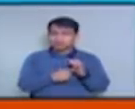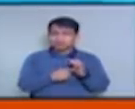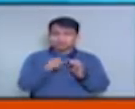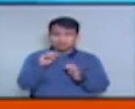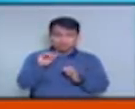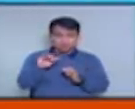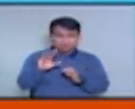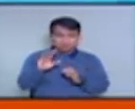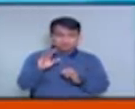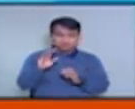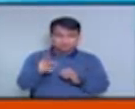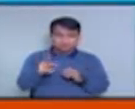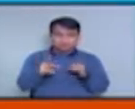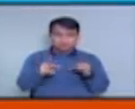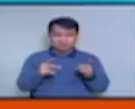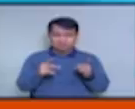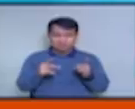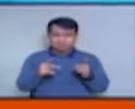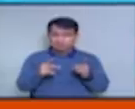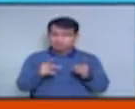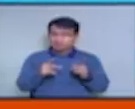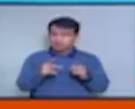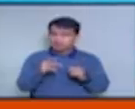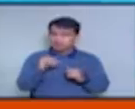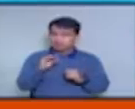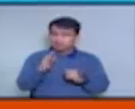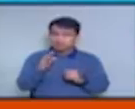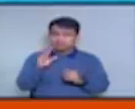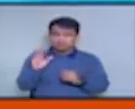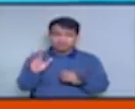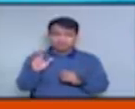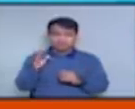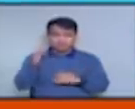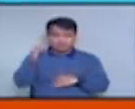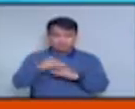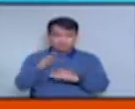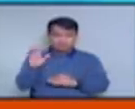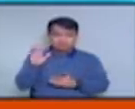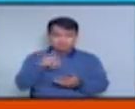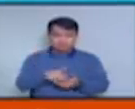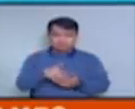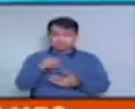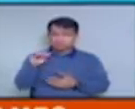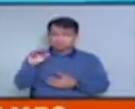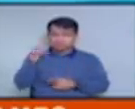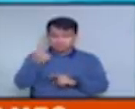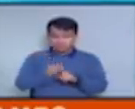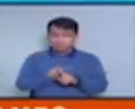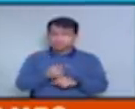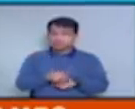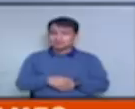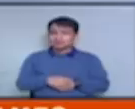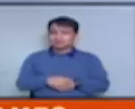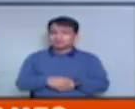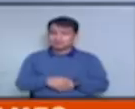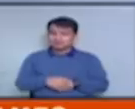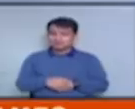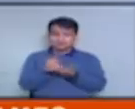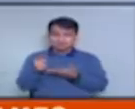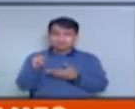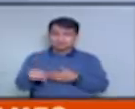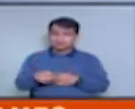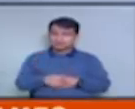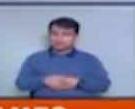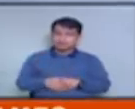KNC, mayroon naman din po ako ng kahit mga 5, ganun. 5,000? Oo. Isang buwan? Kita na po yun. Sa isang linggo